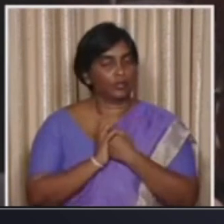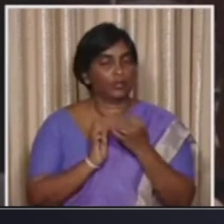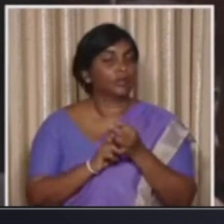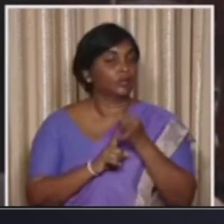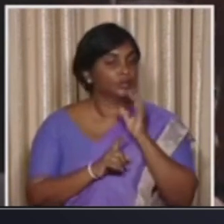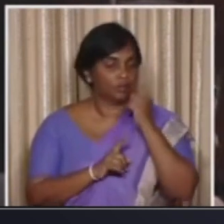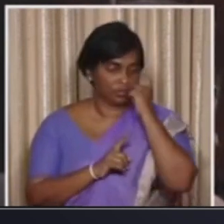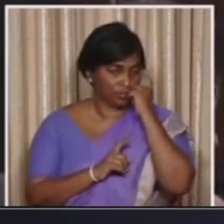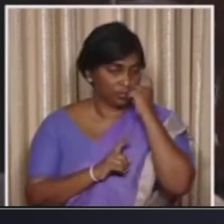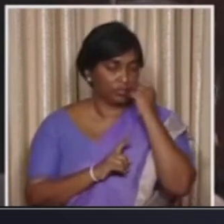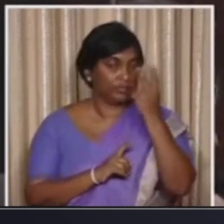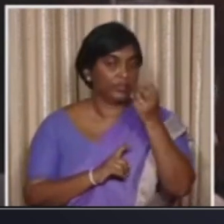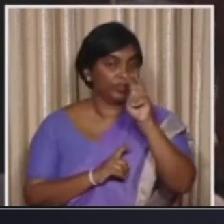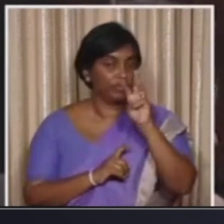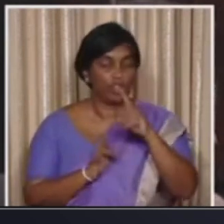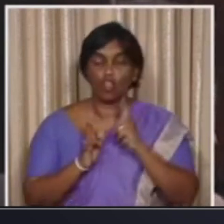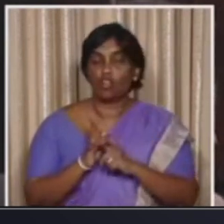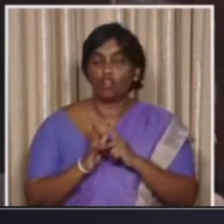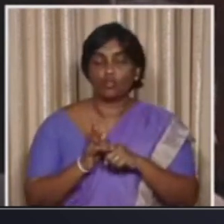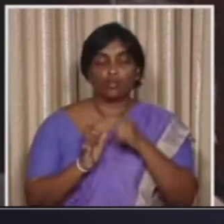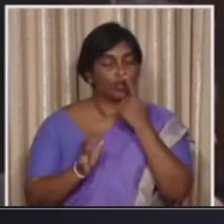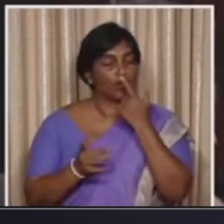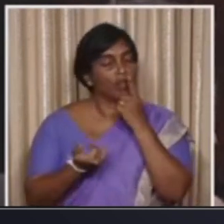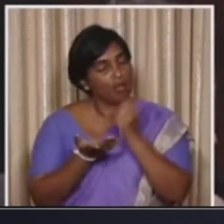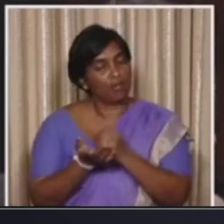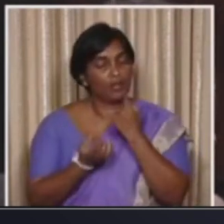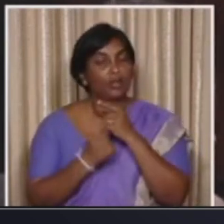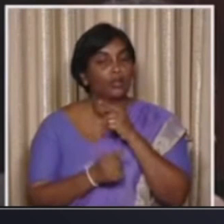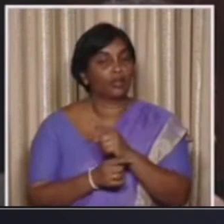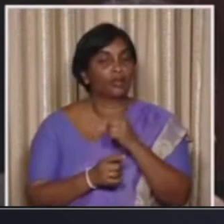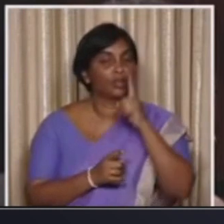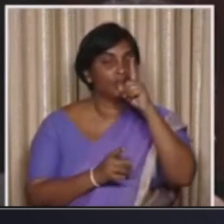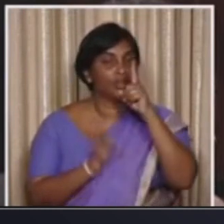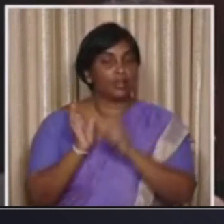සභාපතිතුමනි 2020 ඔක්තෝබර් මාසේ මැන්නා මේක. ඒගෙනම රුපියල්